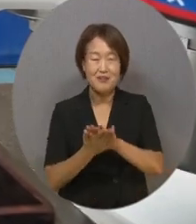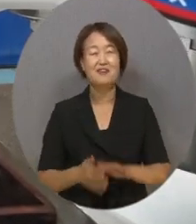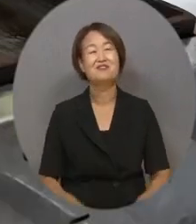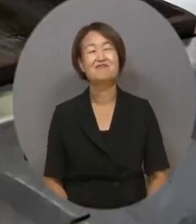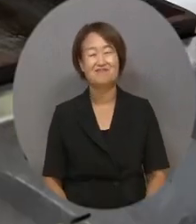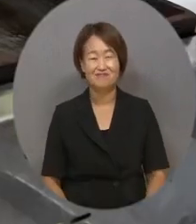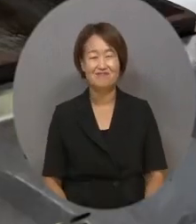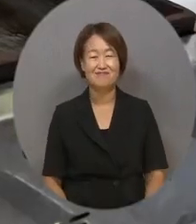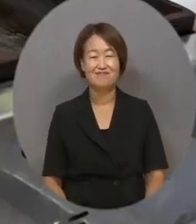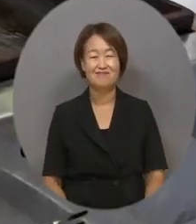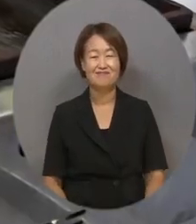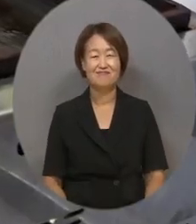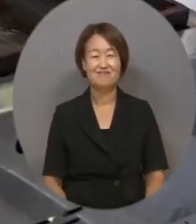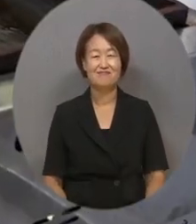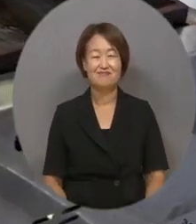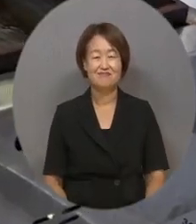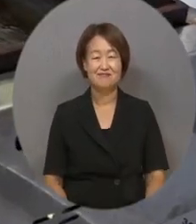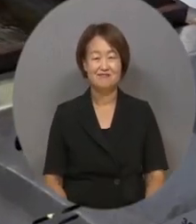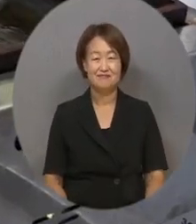복지tv 뉴스 이윤희입니다